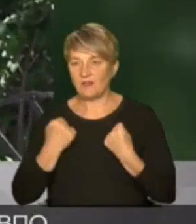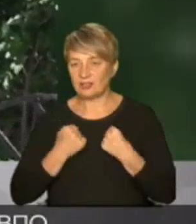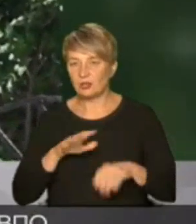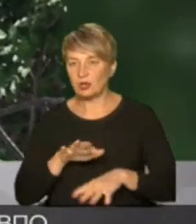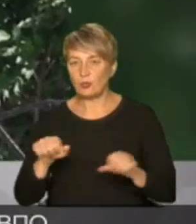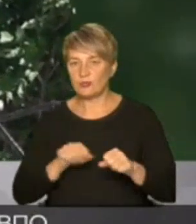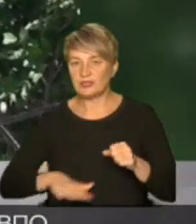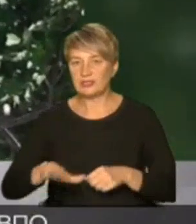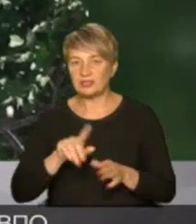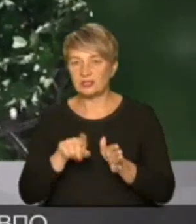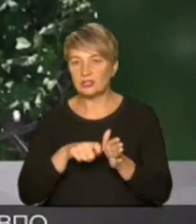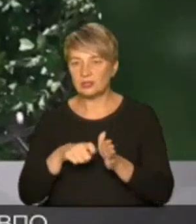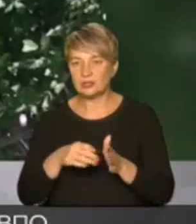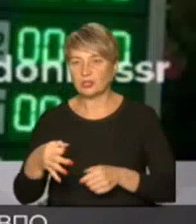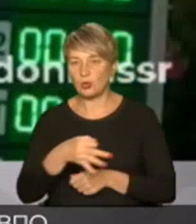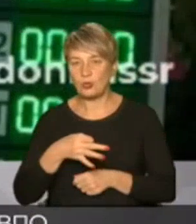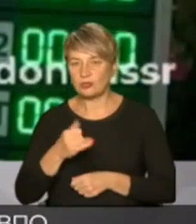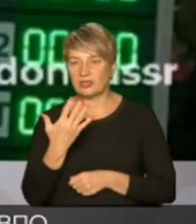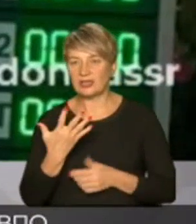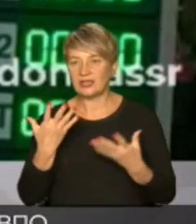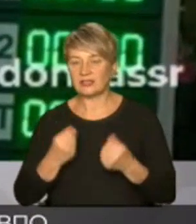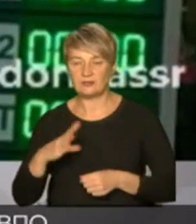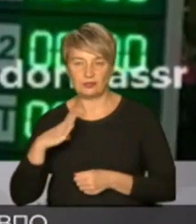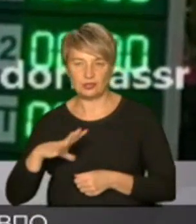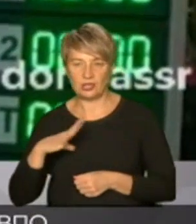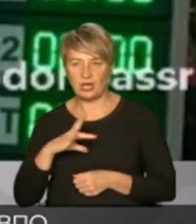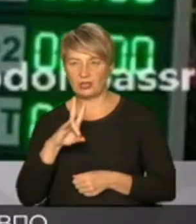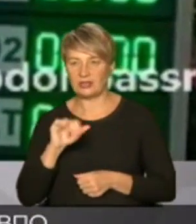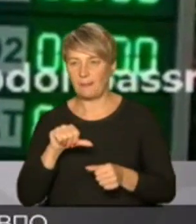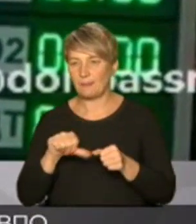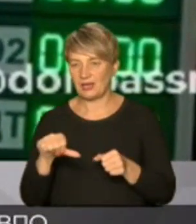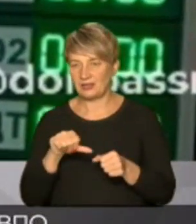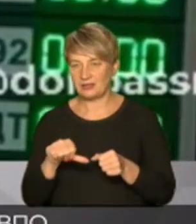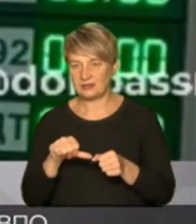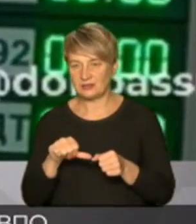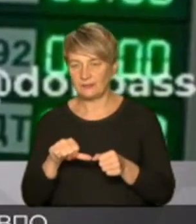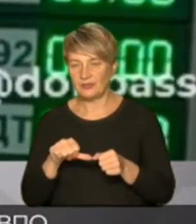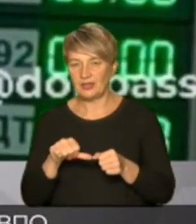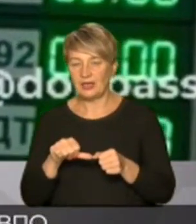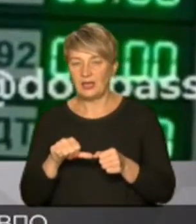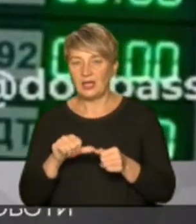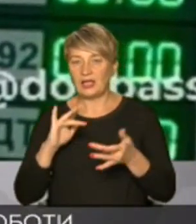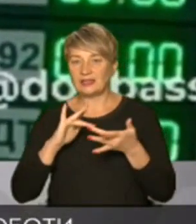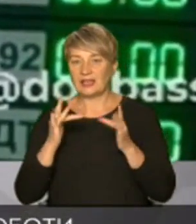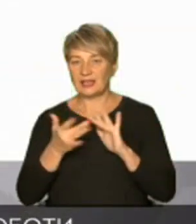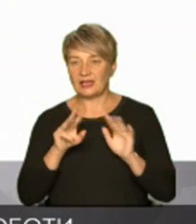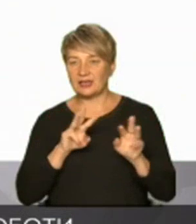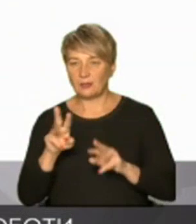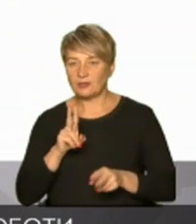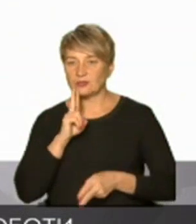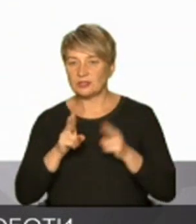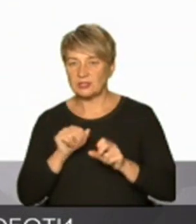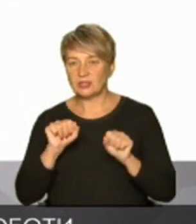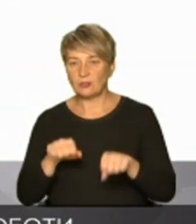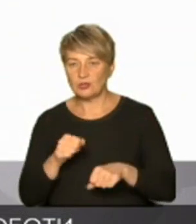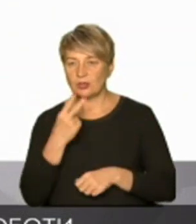територій Донецької області уже кілька днів чекають на пальне. У телеграм-каналах скаржаться, що так, там можна побачити тільки газ,